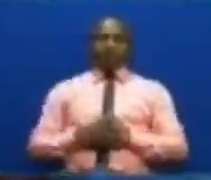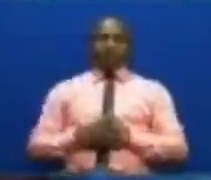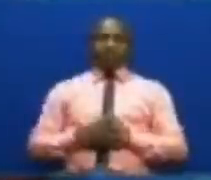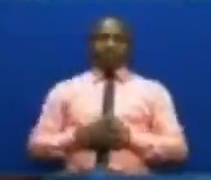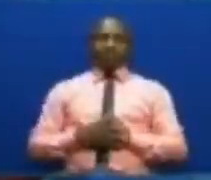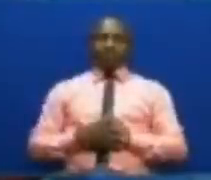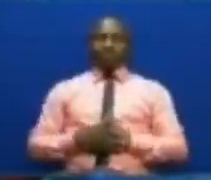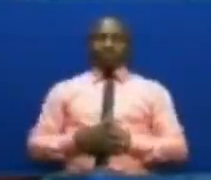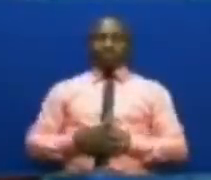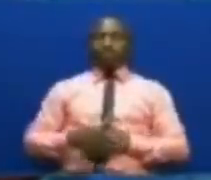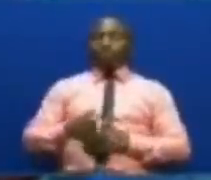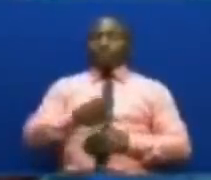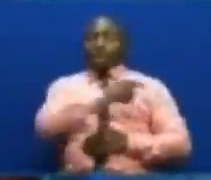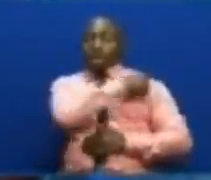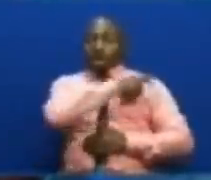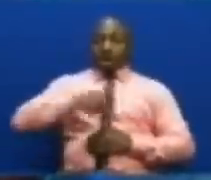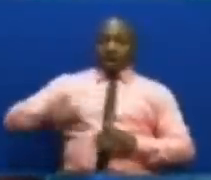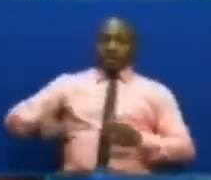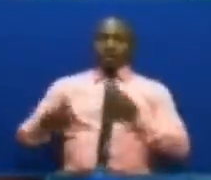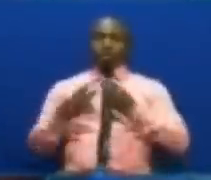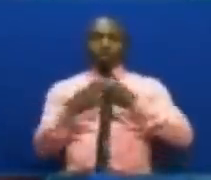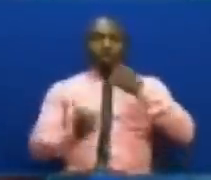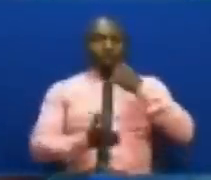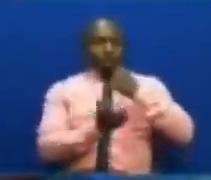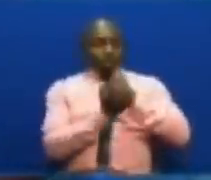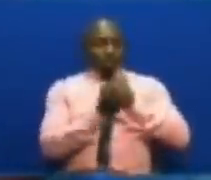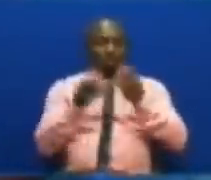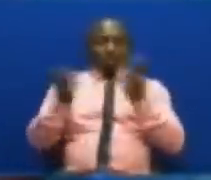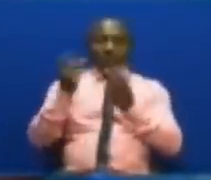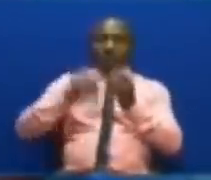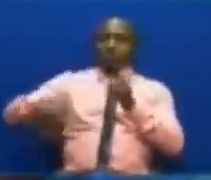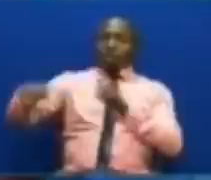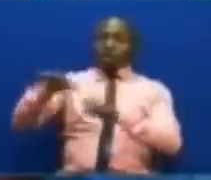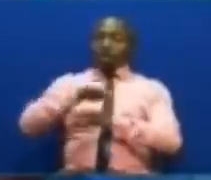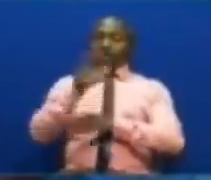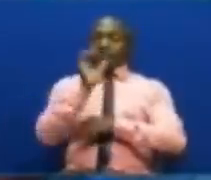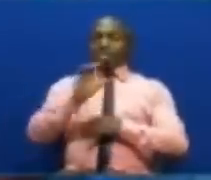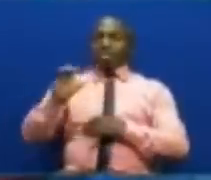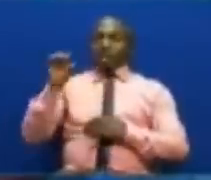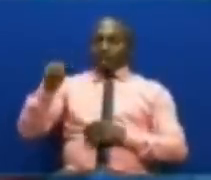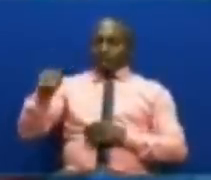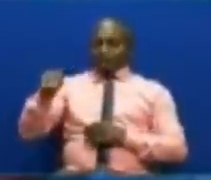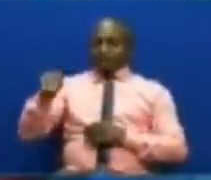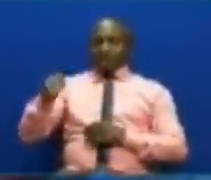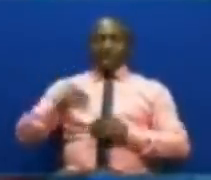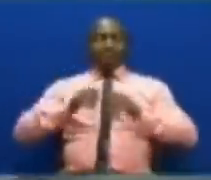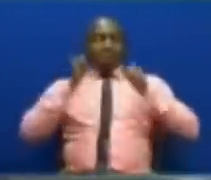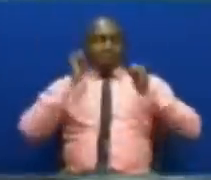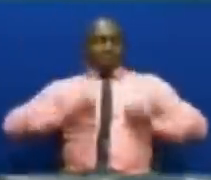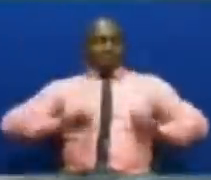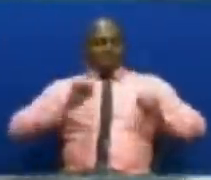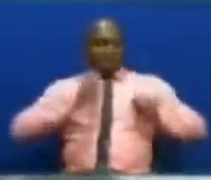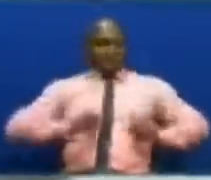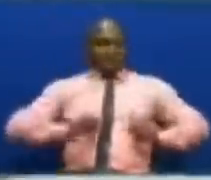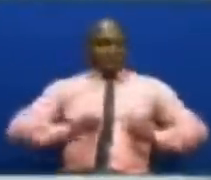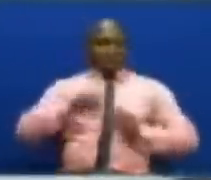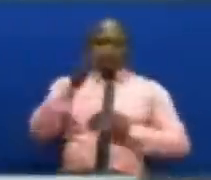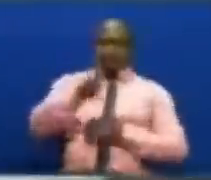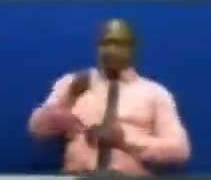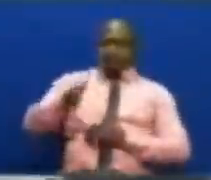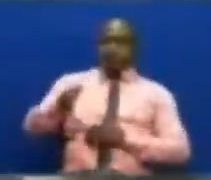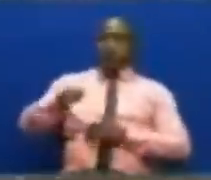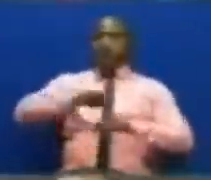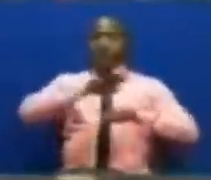Rais Dr. John Magufuli ambaye pia ni mwenyekiti wa Chama cha Mapinduzi CCM amemtembelea na kumjulia hali makamu mwenyekiti wa